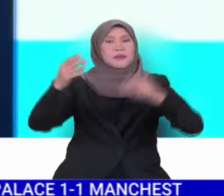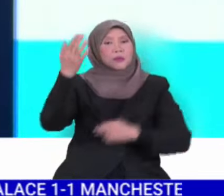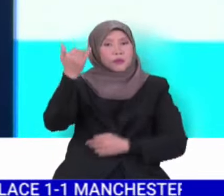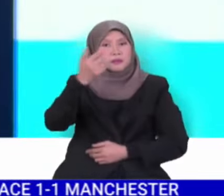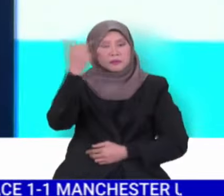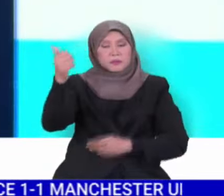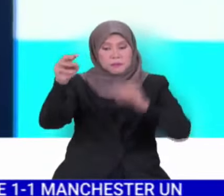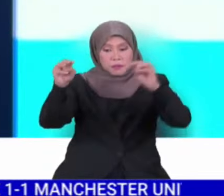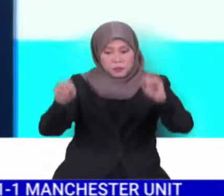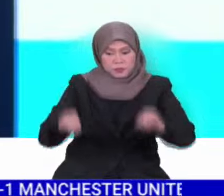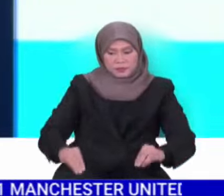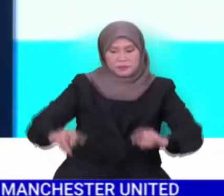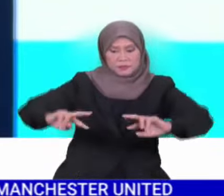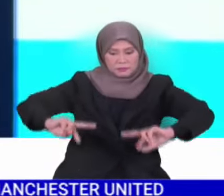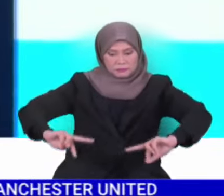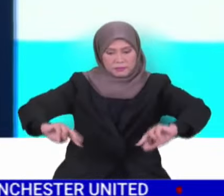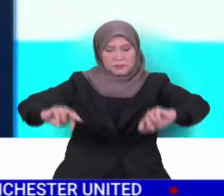ekonomi manusiawi itu